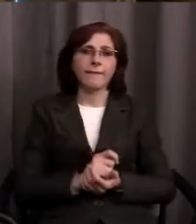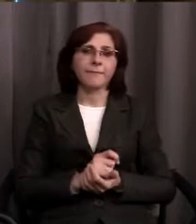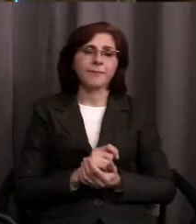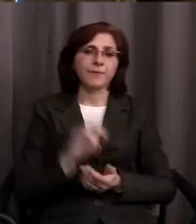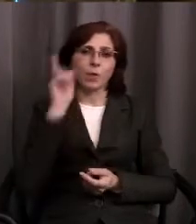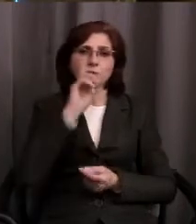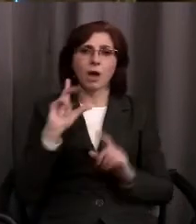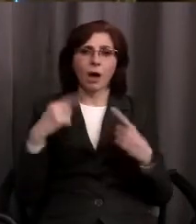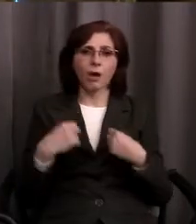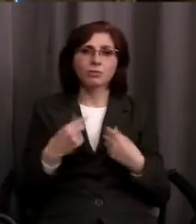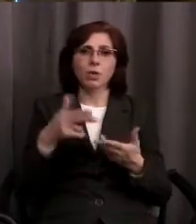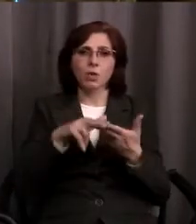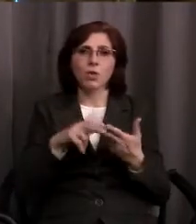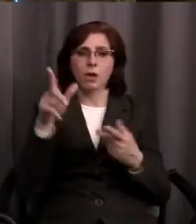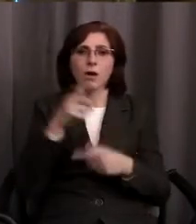osób, które